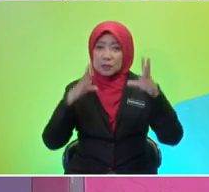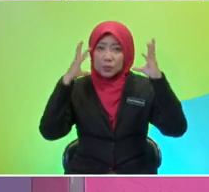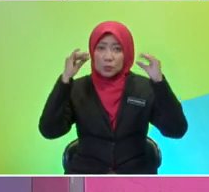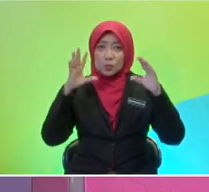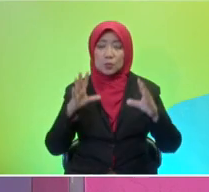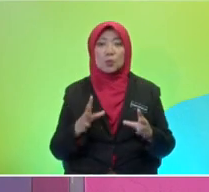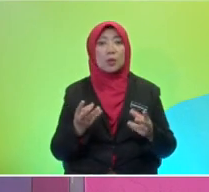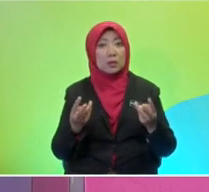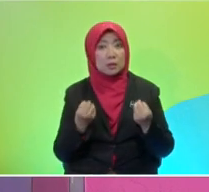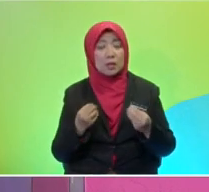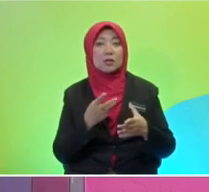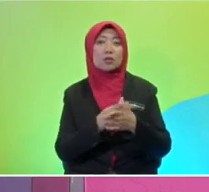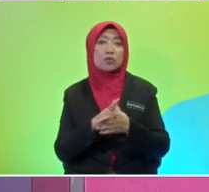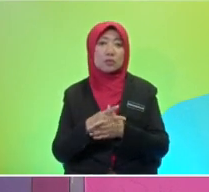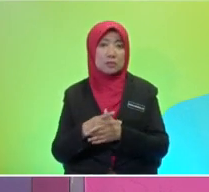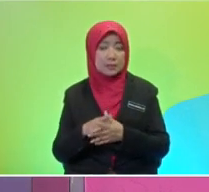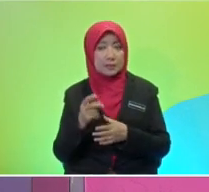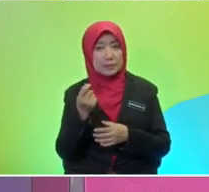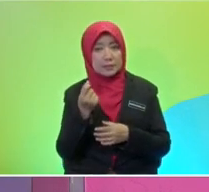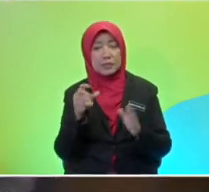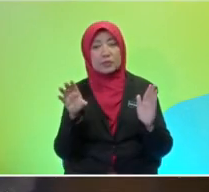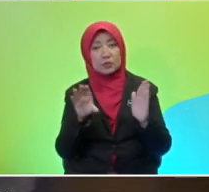beberapa contoh yang jalankan